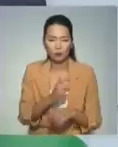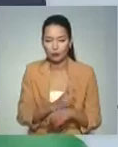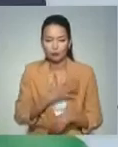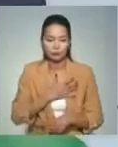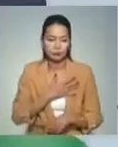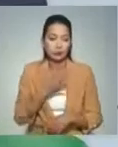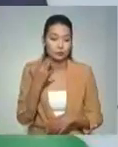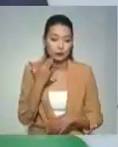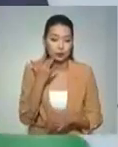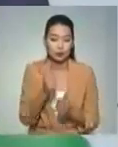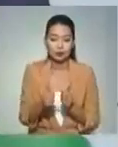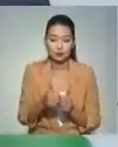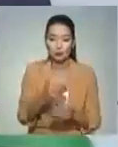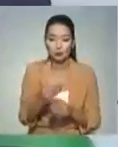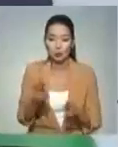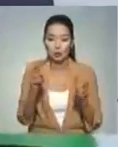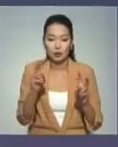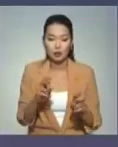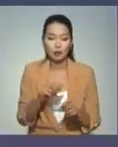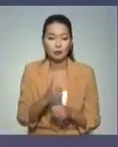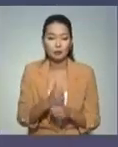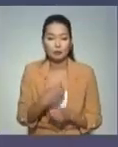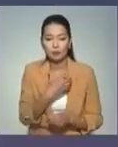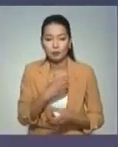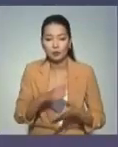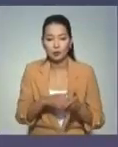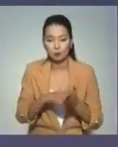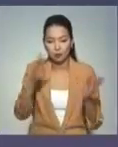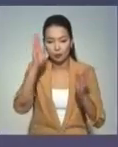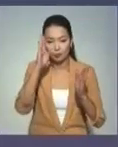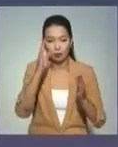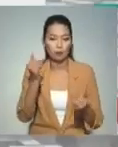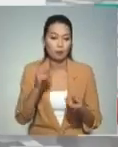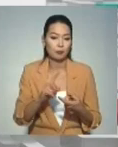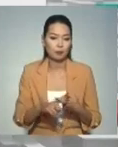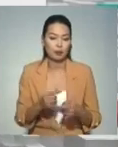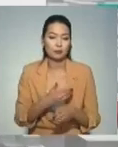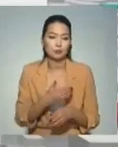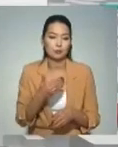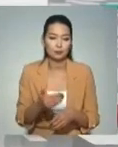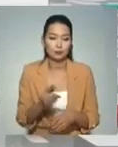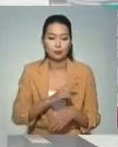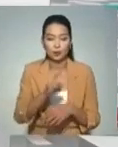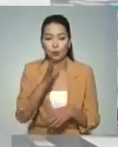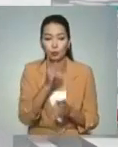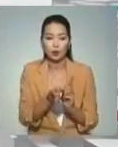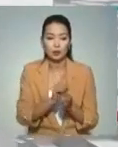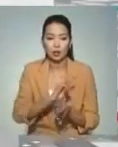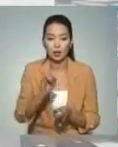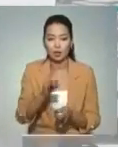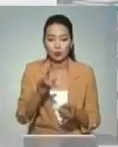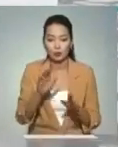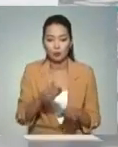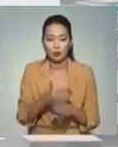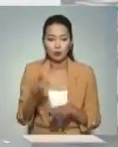кешігет. Аталған компания кешігудің басты себебін ауа-райымен байланыстырып отыр. Ұшу уақытын ауыстыру әуе кемесінің